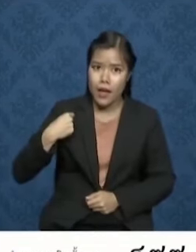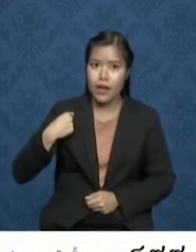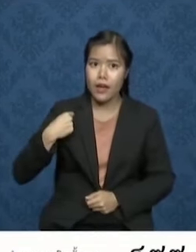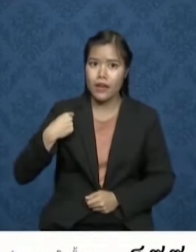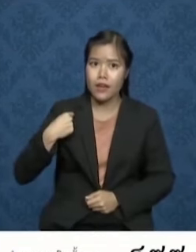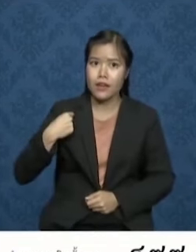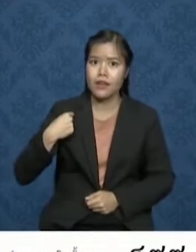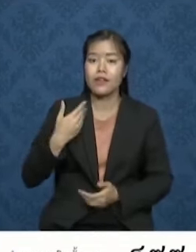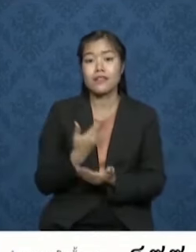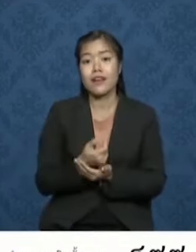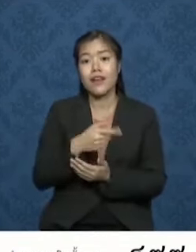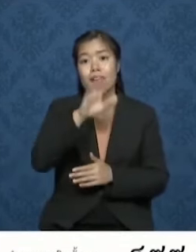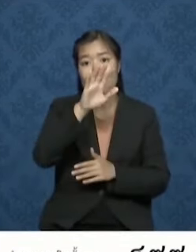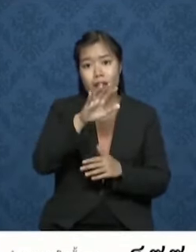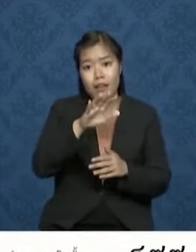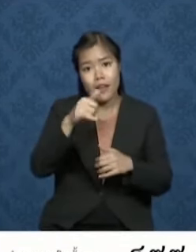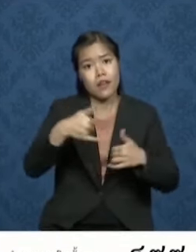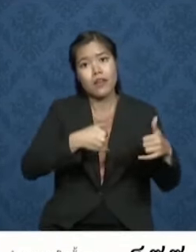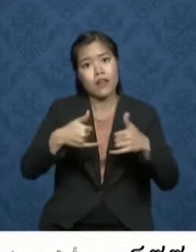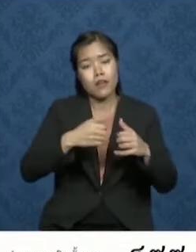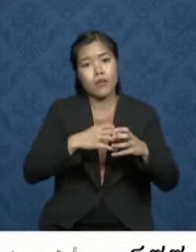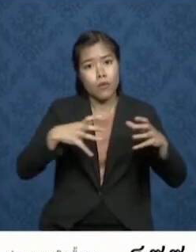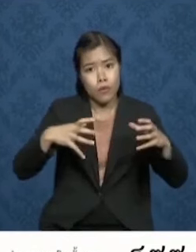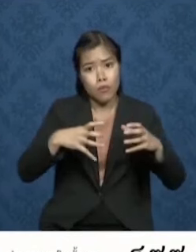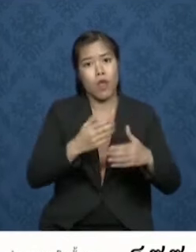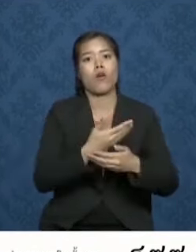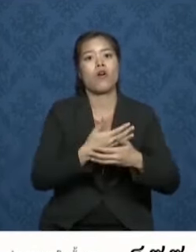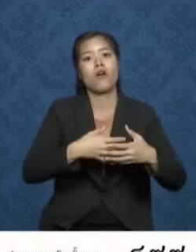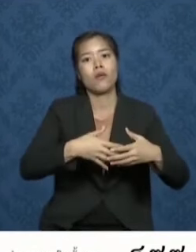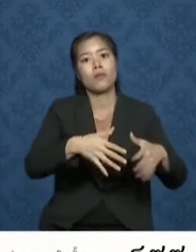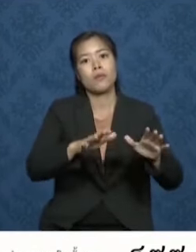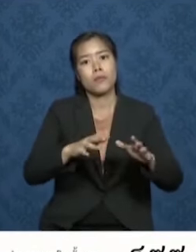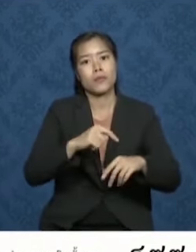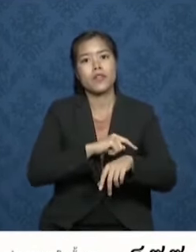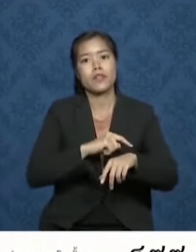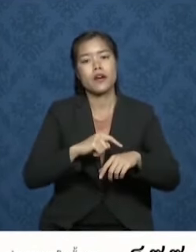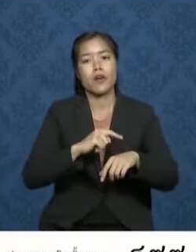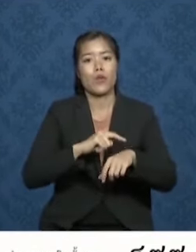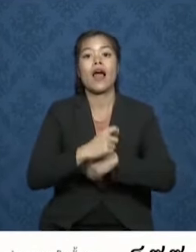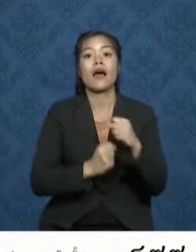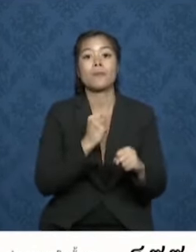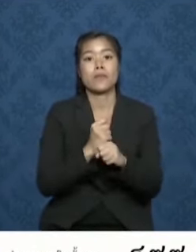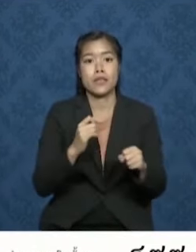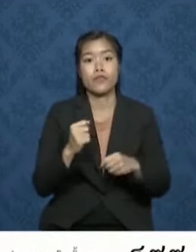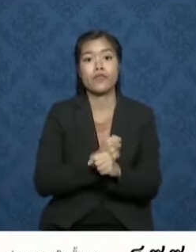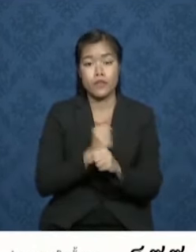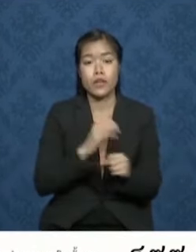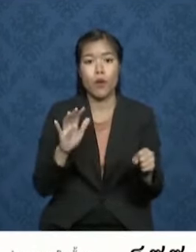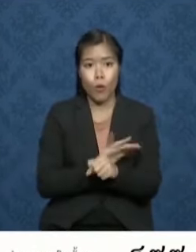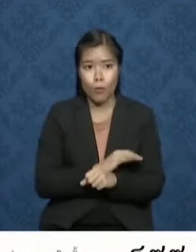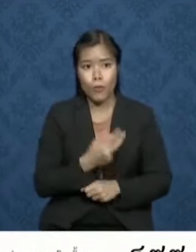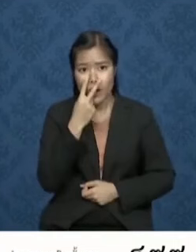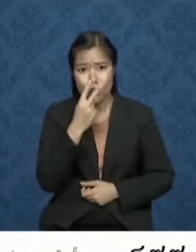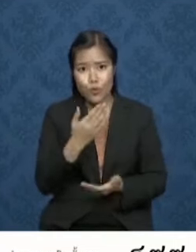จ่ายในการเรียกเกณฑ์และปลดปล่อยกำลังพลและเมื่อรวมค่าตอบแทนทหารกองประจำการยอดงบประมาณจะ